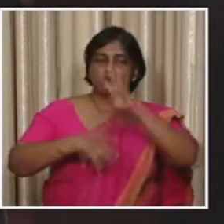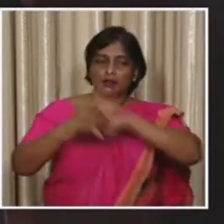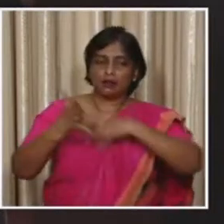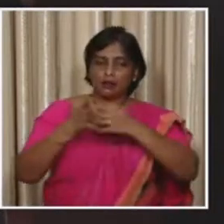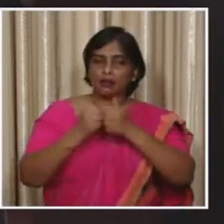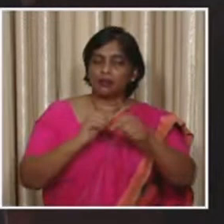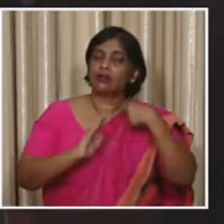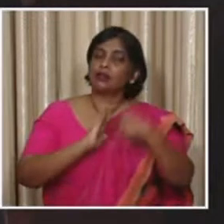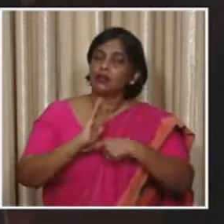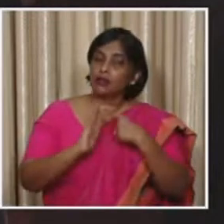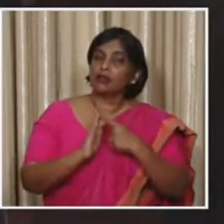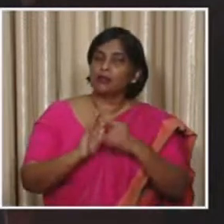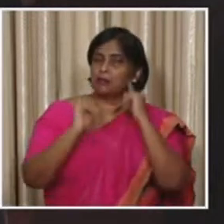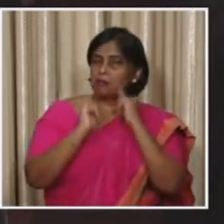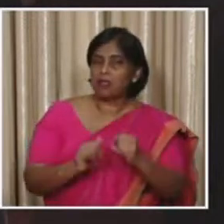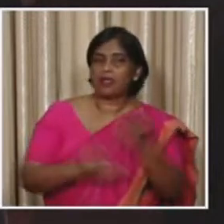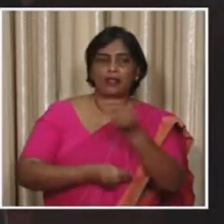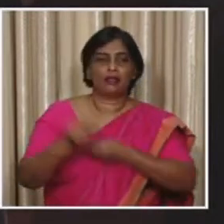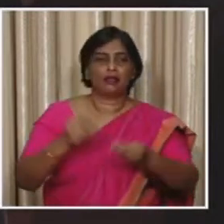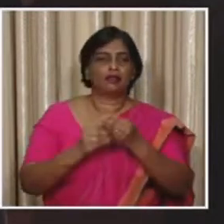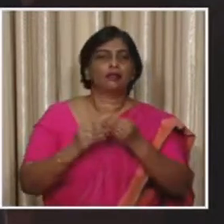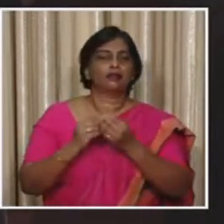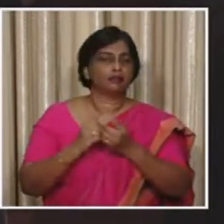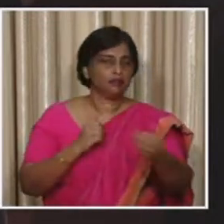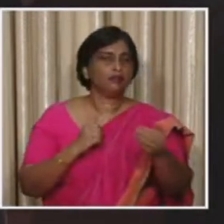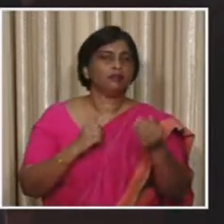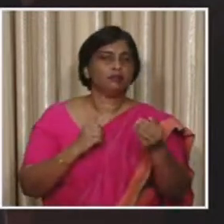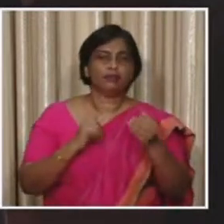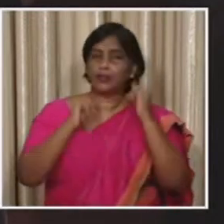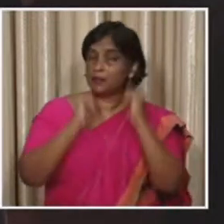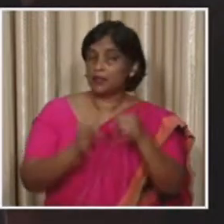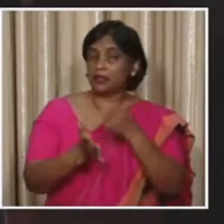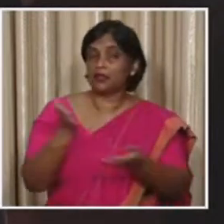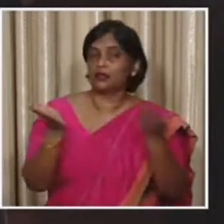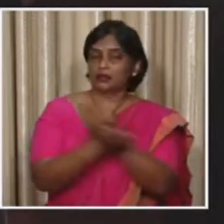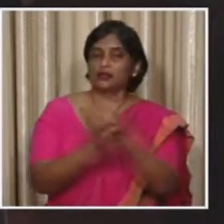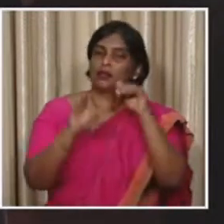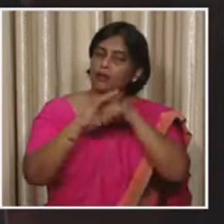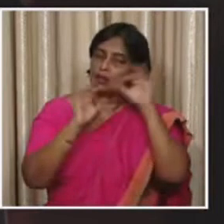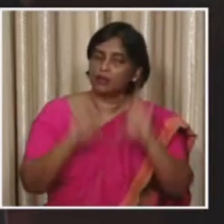ගිහිල්ලා රටට බෑඩ් ඩීල් එකක්, රෝ ඩීල් එකක්, නරක